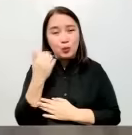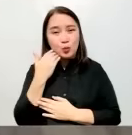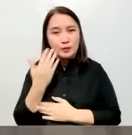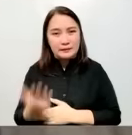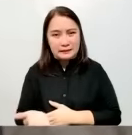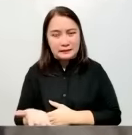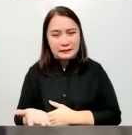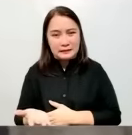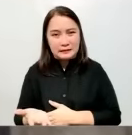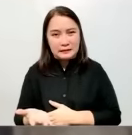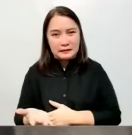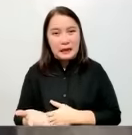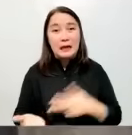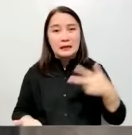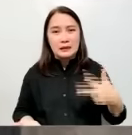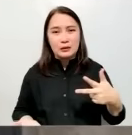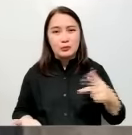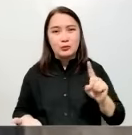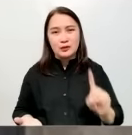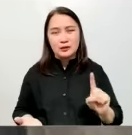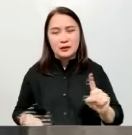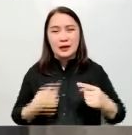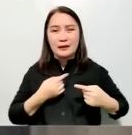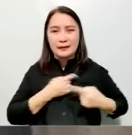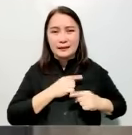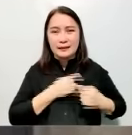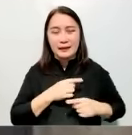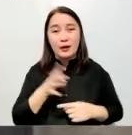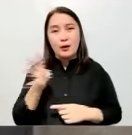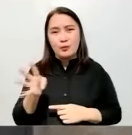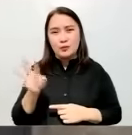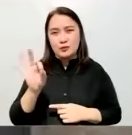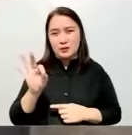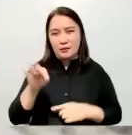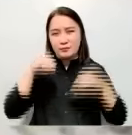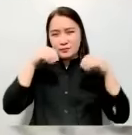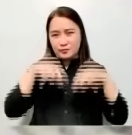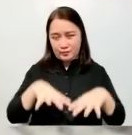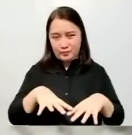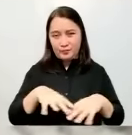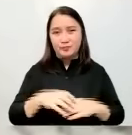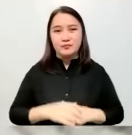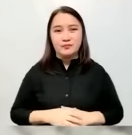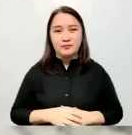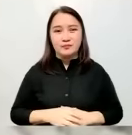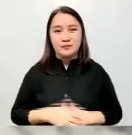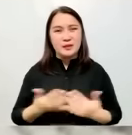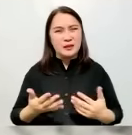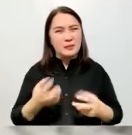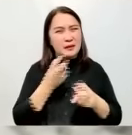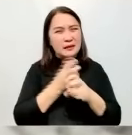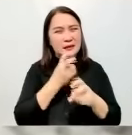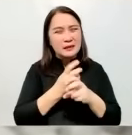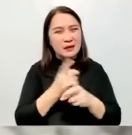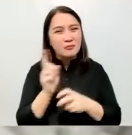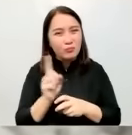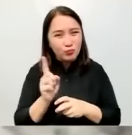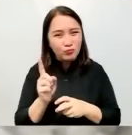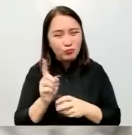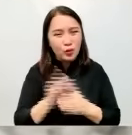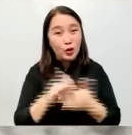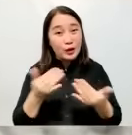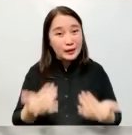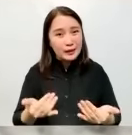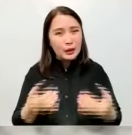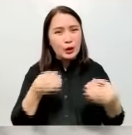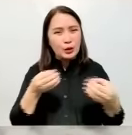habang 31 sugatan at 49 pang nawawala. Isa sa mas nagpapahirap sa ginagawang retrieval operations ng mga otoridad ay itong